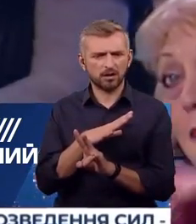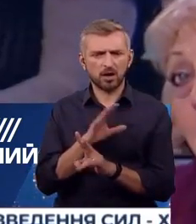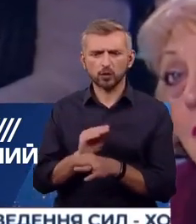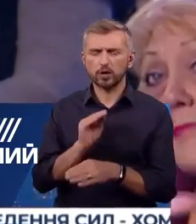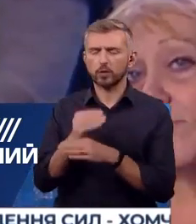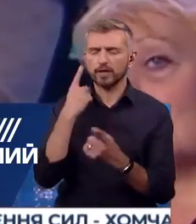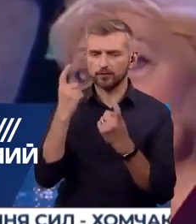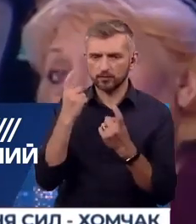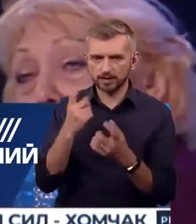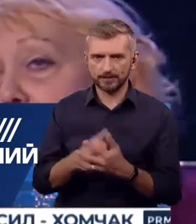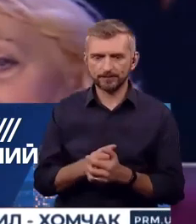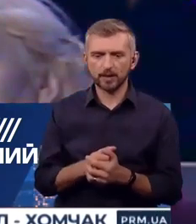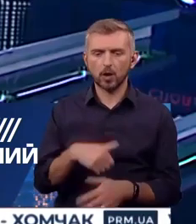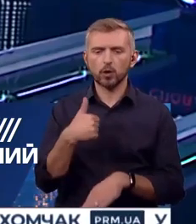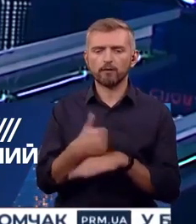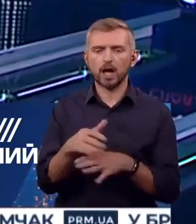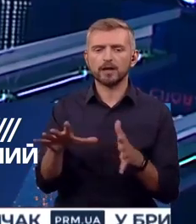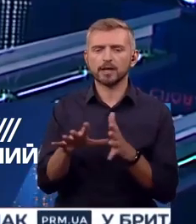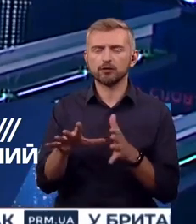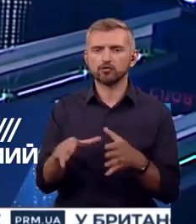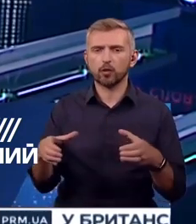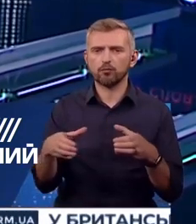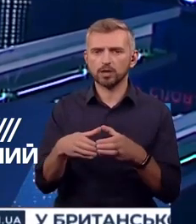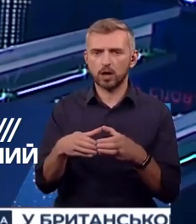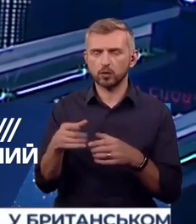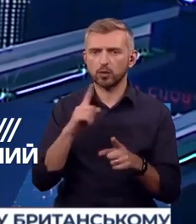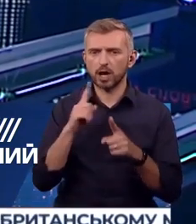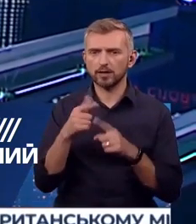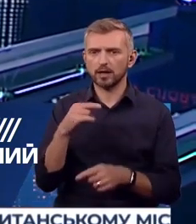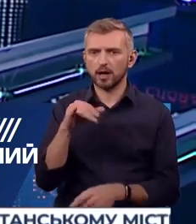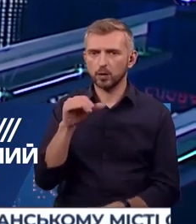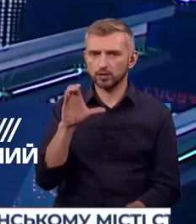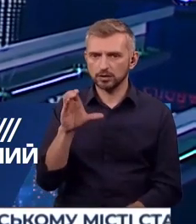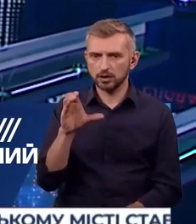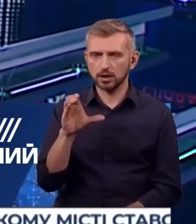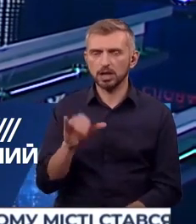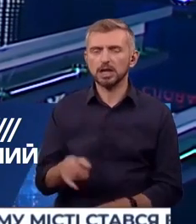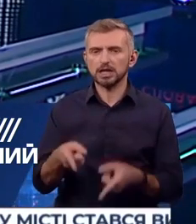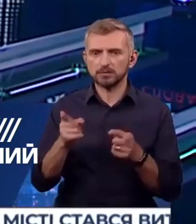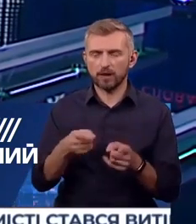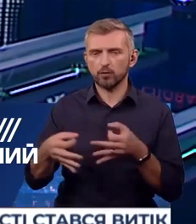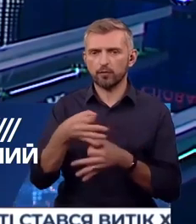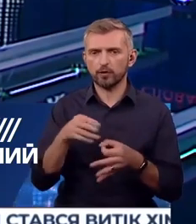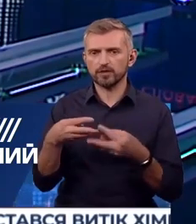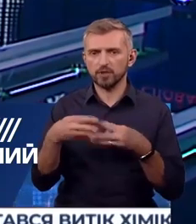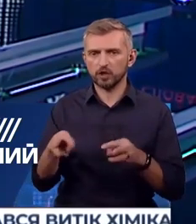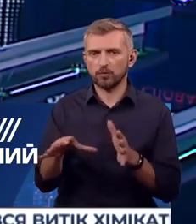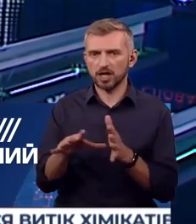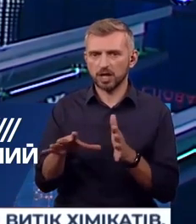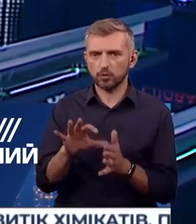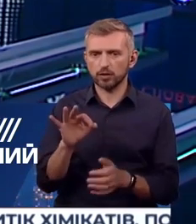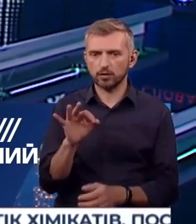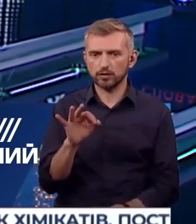Додаткова інформація. Голова енергетичного комітету Ради Андрій Герус і справді обговорював з міністром енергетики